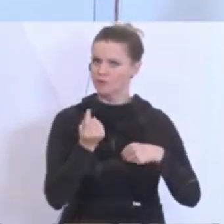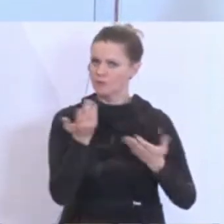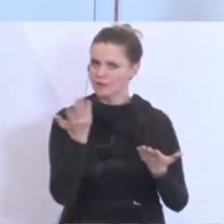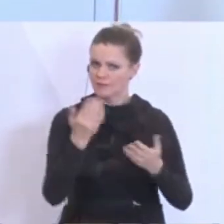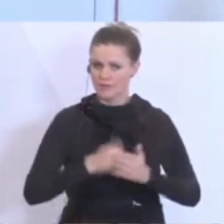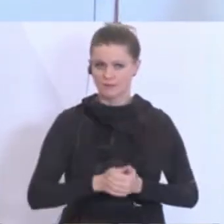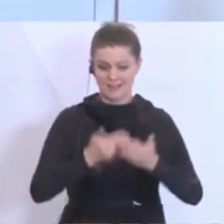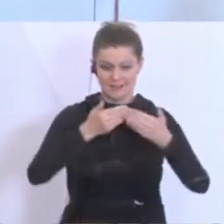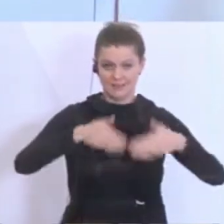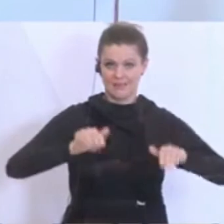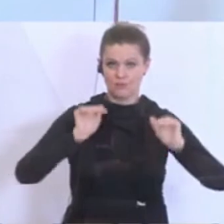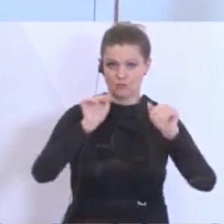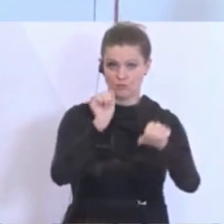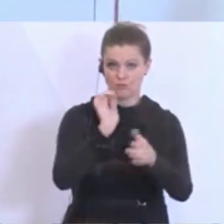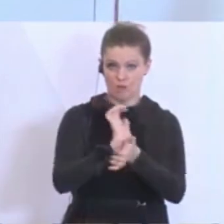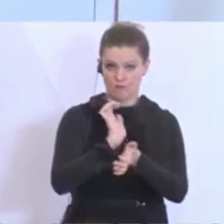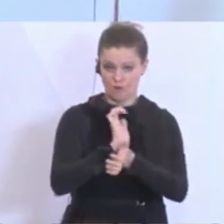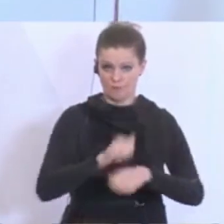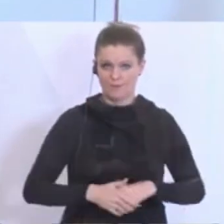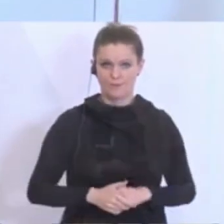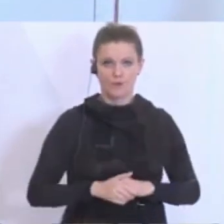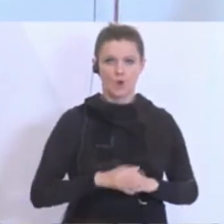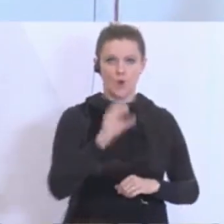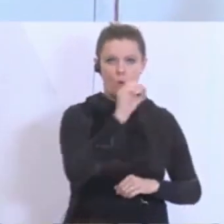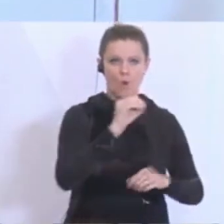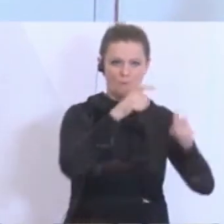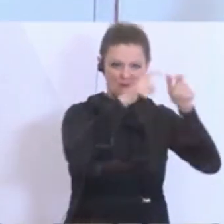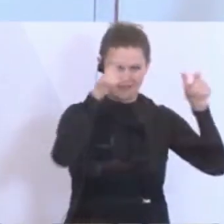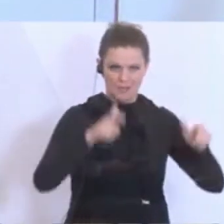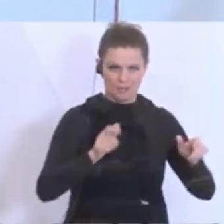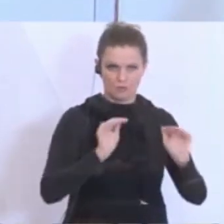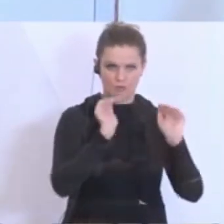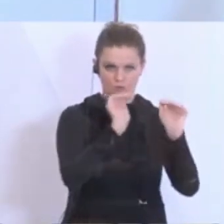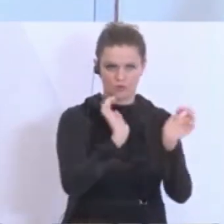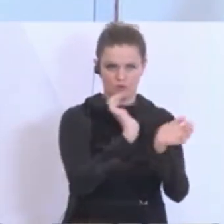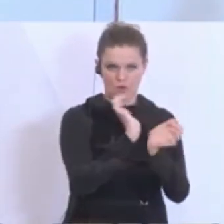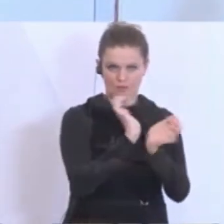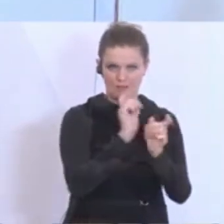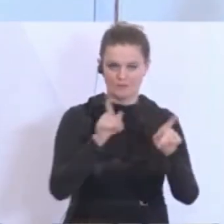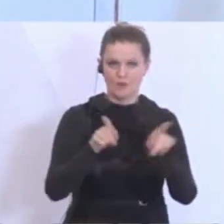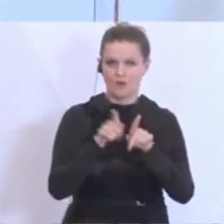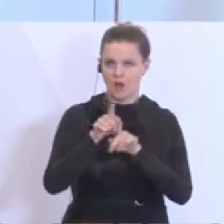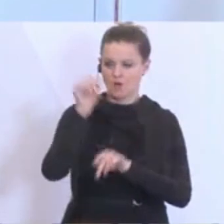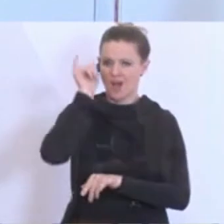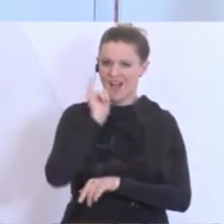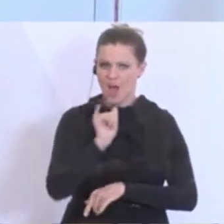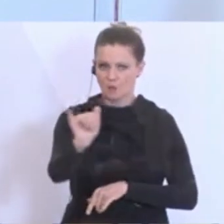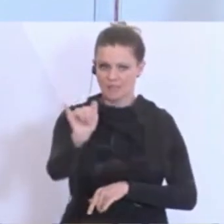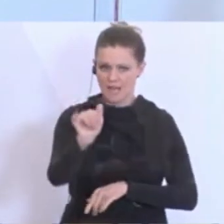Grenzschutzaufgaben, Objektschutzaufgaben und Ausreisemanagement.